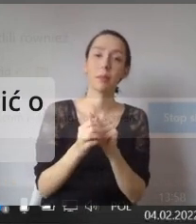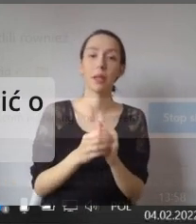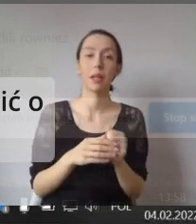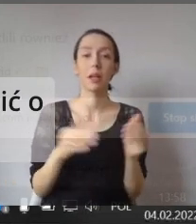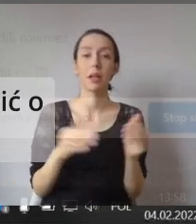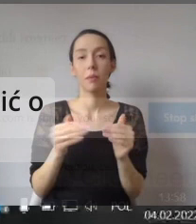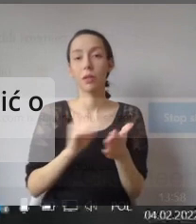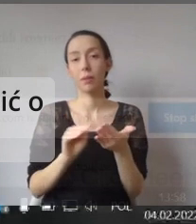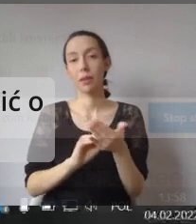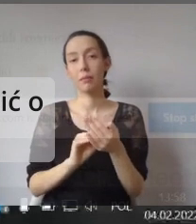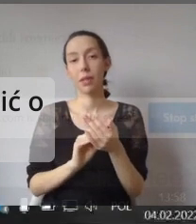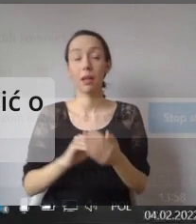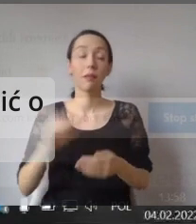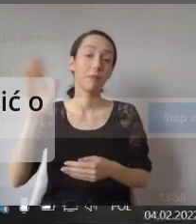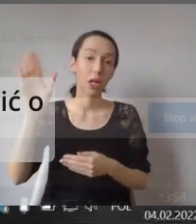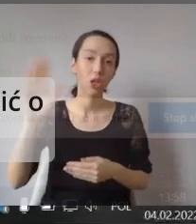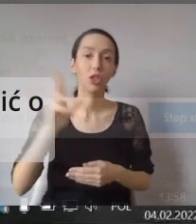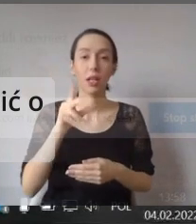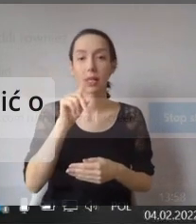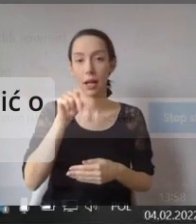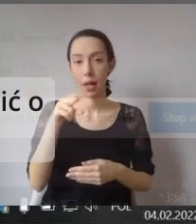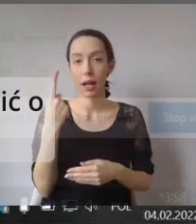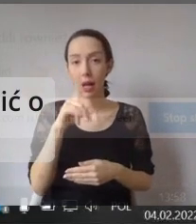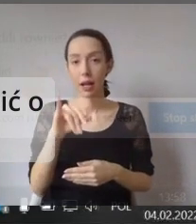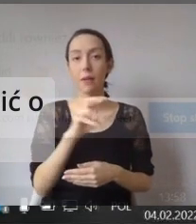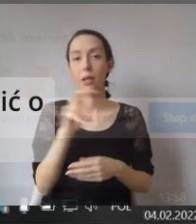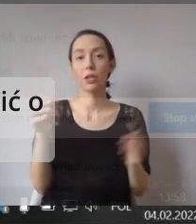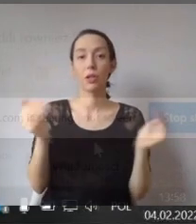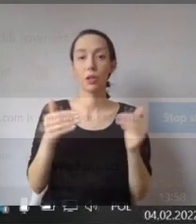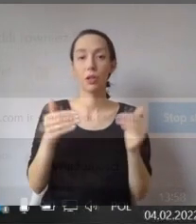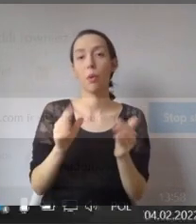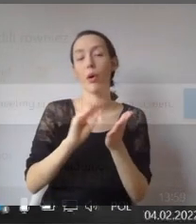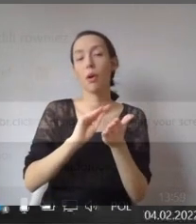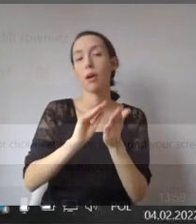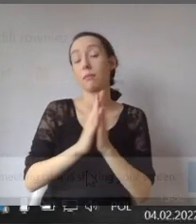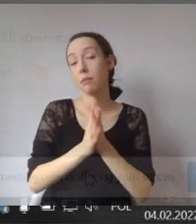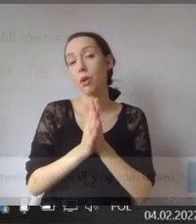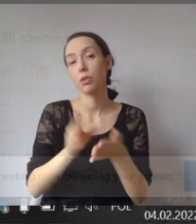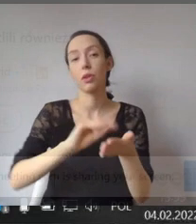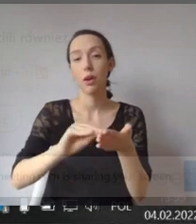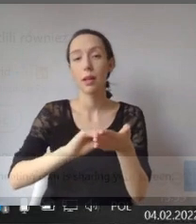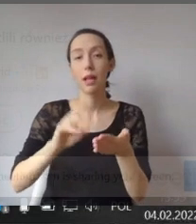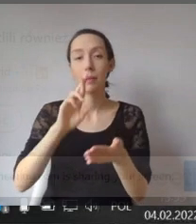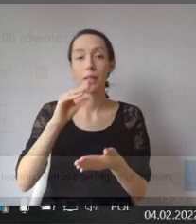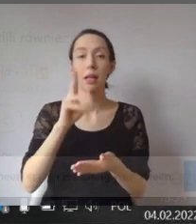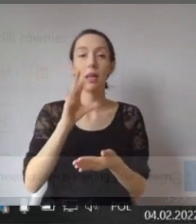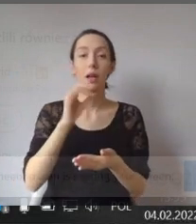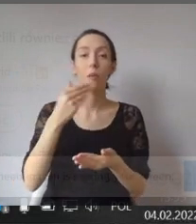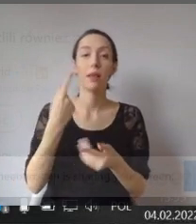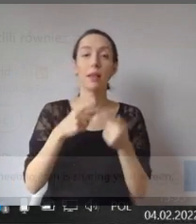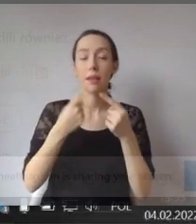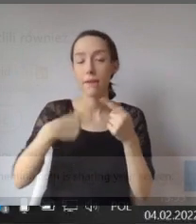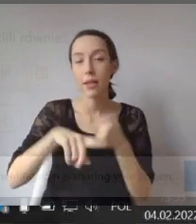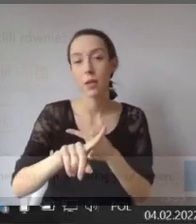Klaudia, czy mogłabym Cię prosić o napisanie rekomendacji. No i dajemy wyślij. I